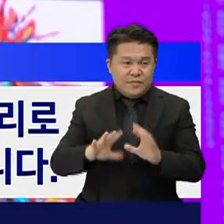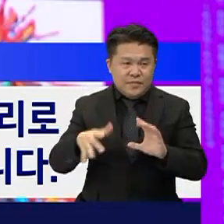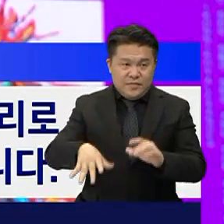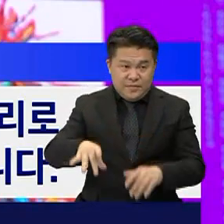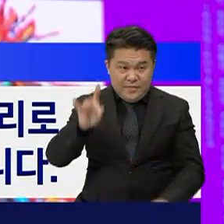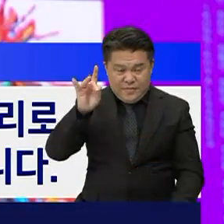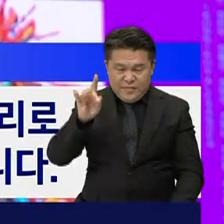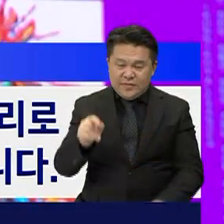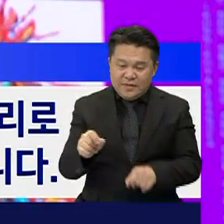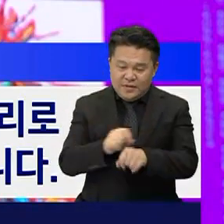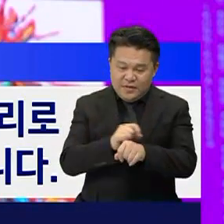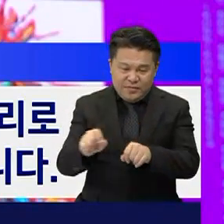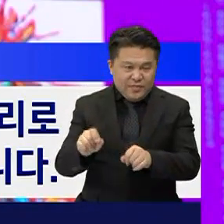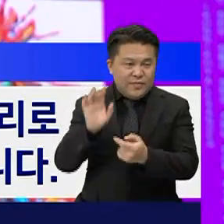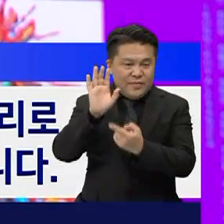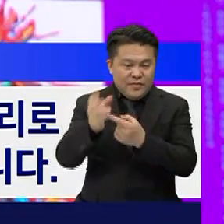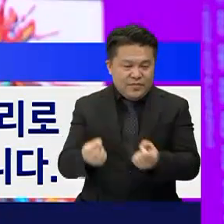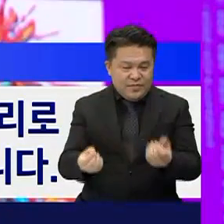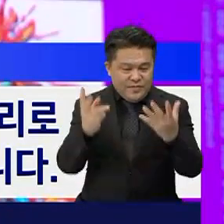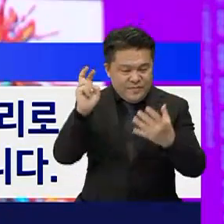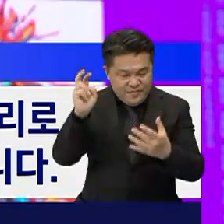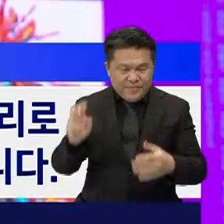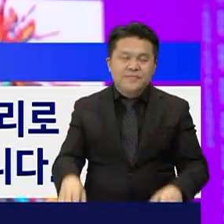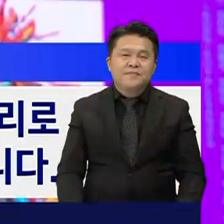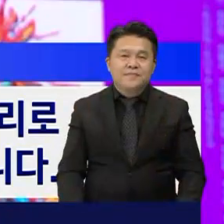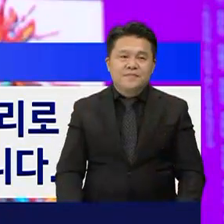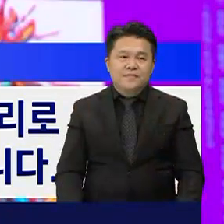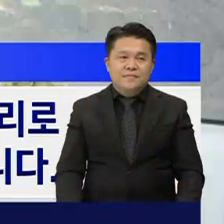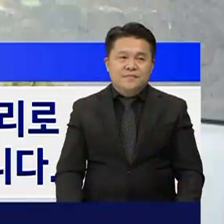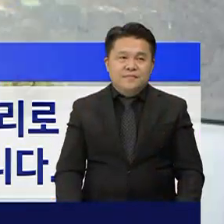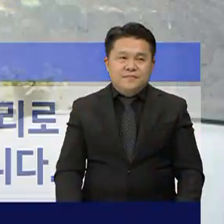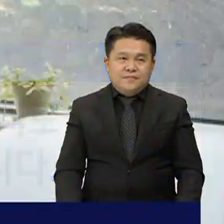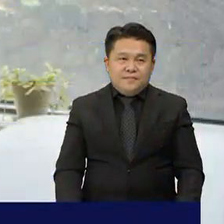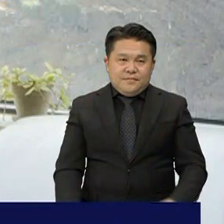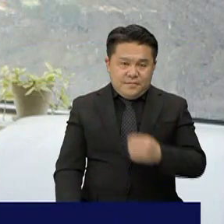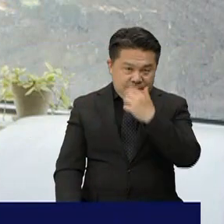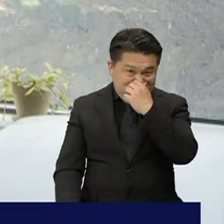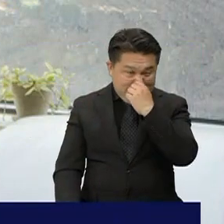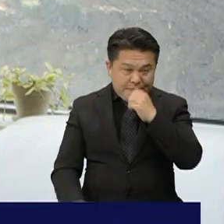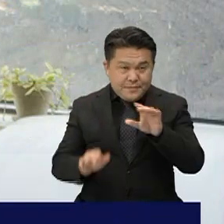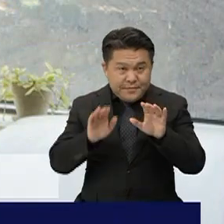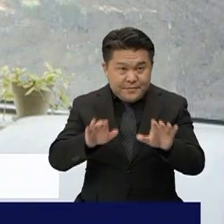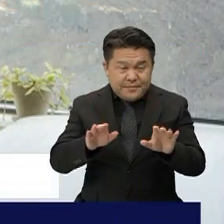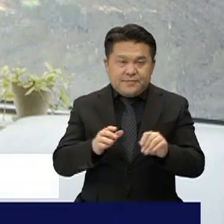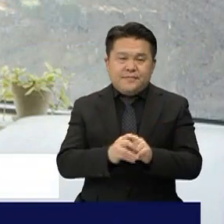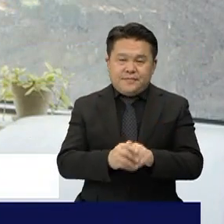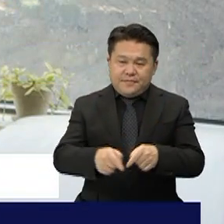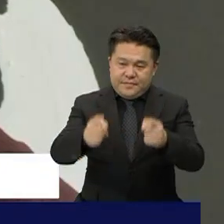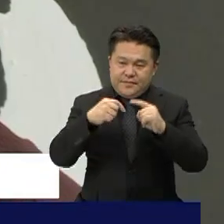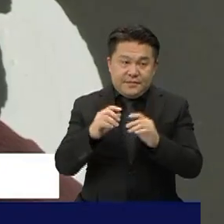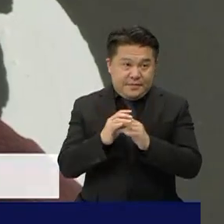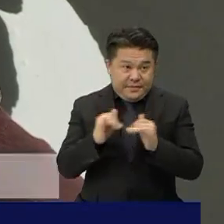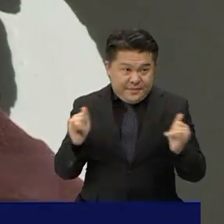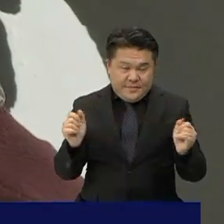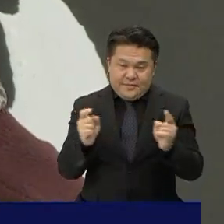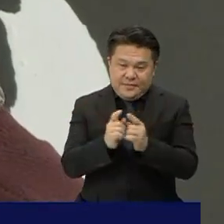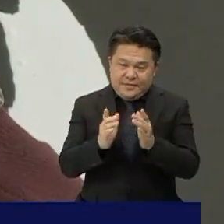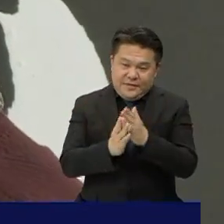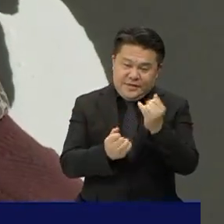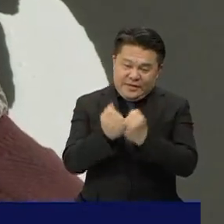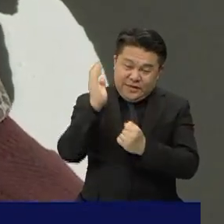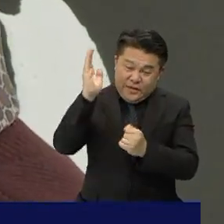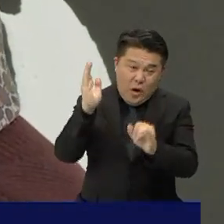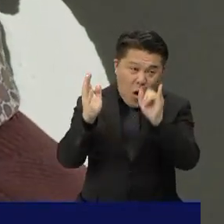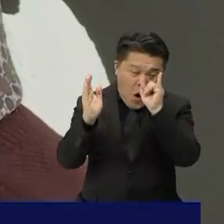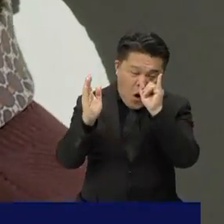세계 최초의 이색적인 비엔날레가 될 것 같습니다. 10여 차례에 걸쳐 참여 작가들이 직접 설명회까지 갖게